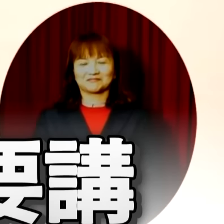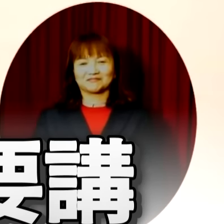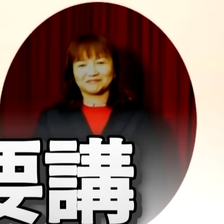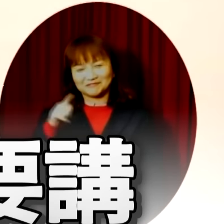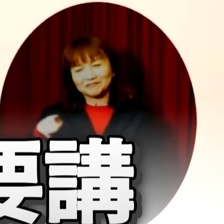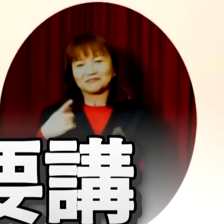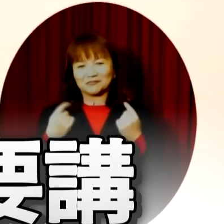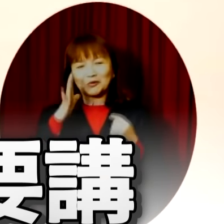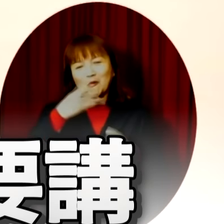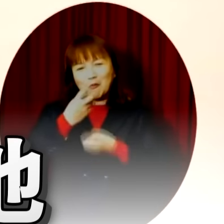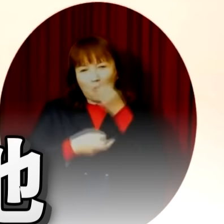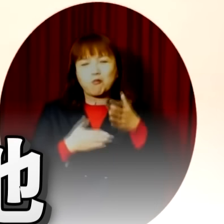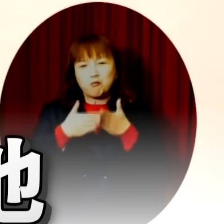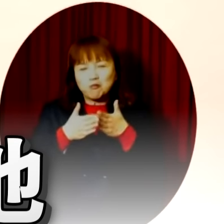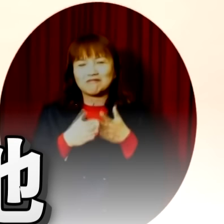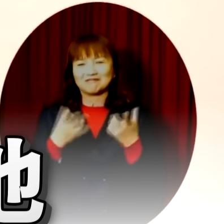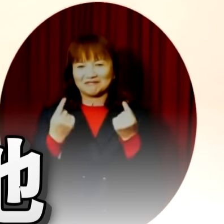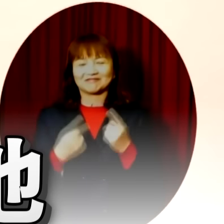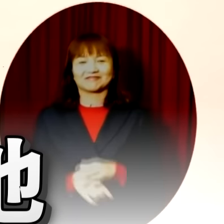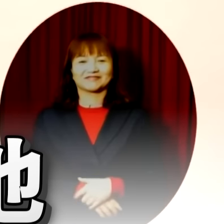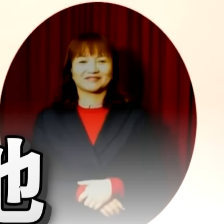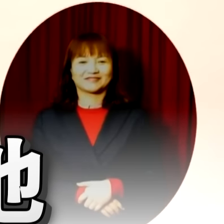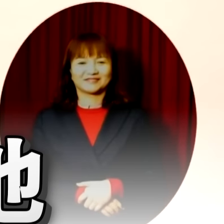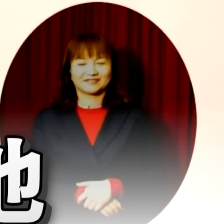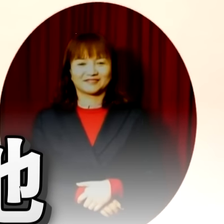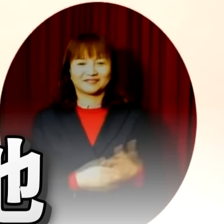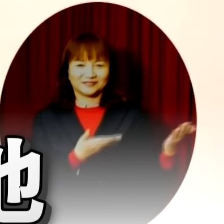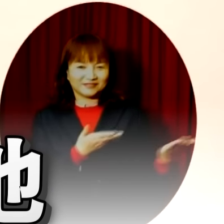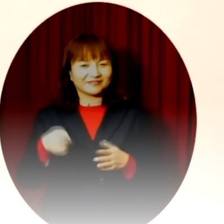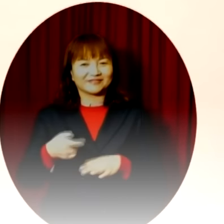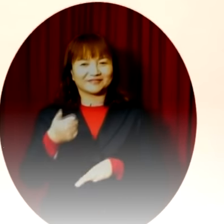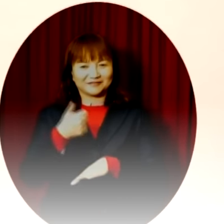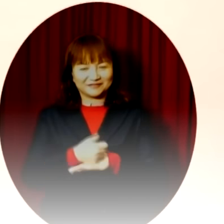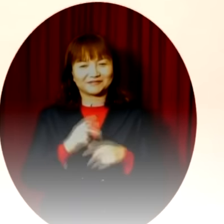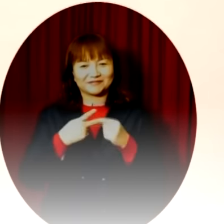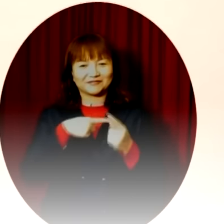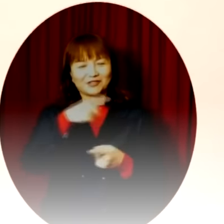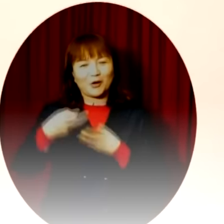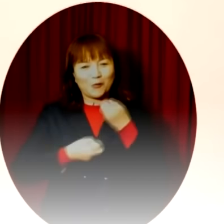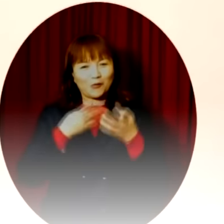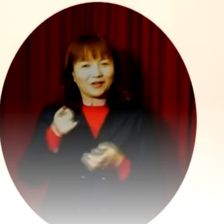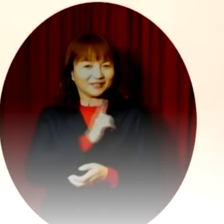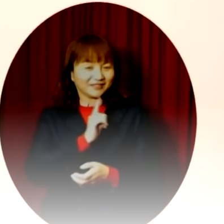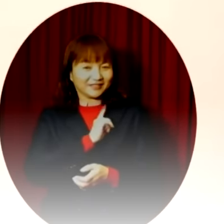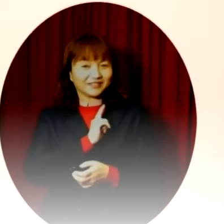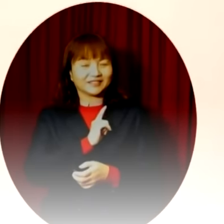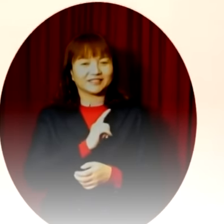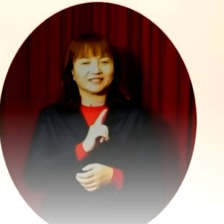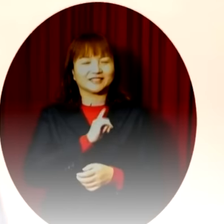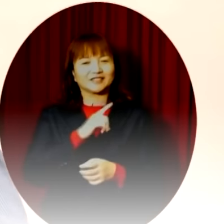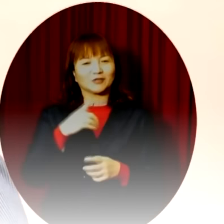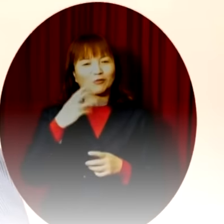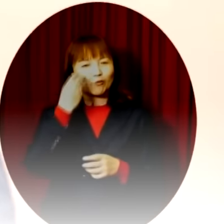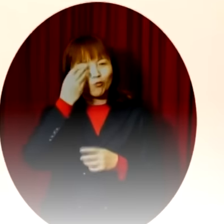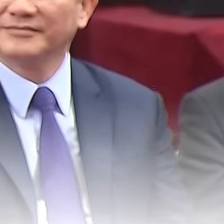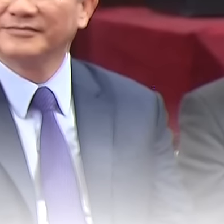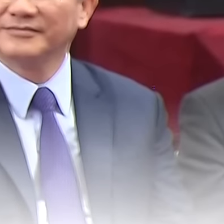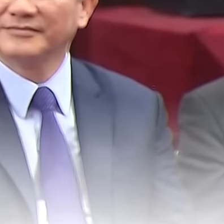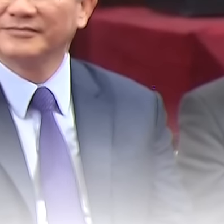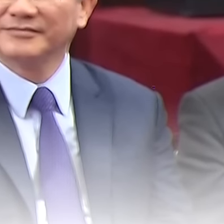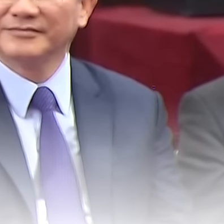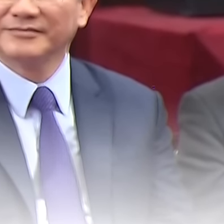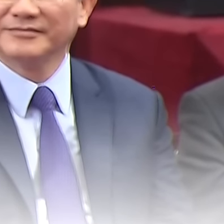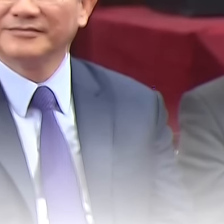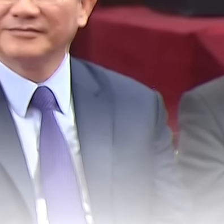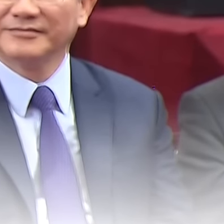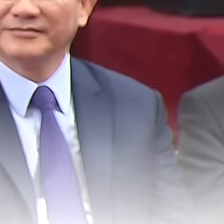可是他也有很多话要讲，我们是不是欢迎他跟大家分享他的一些心得？谢谢。 我